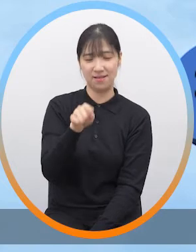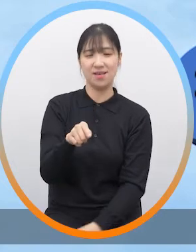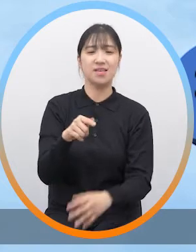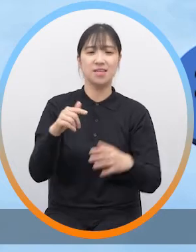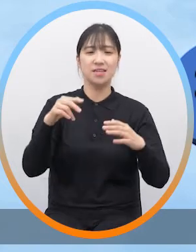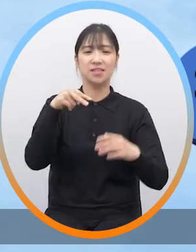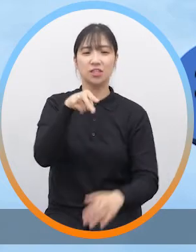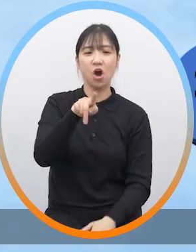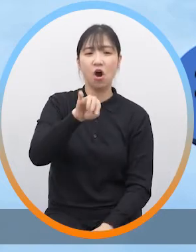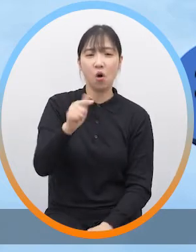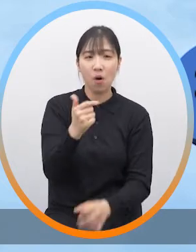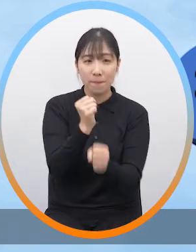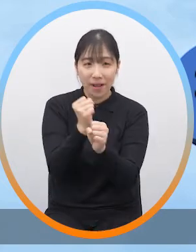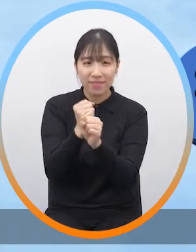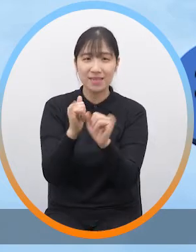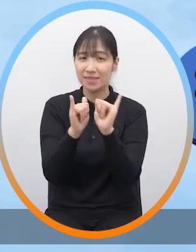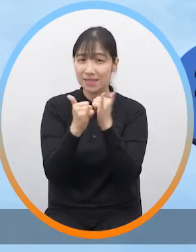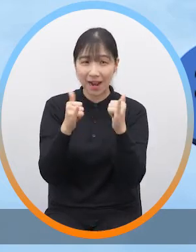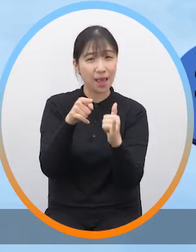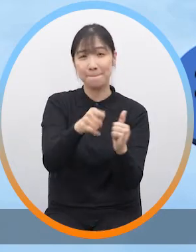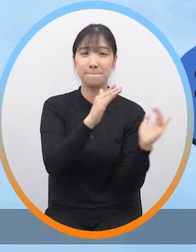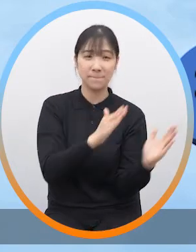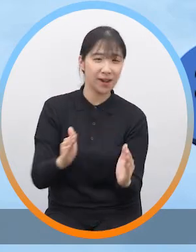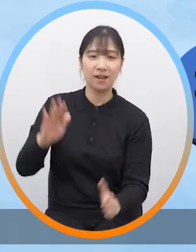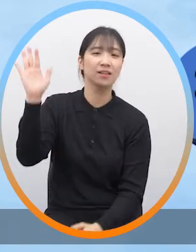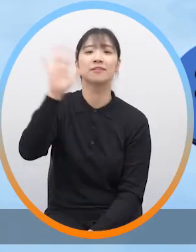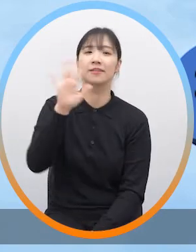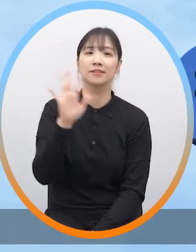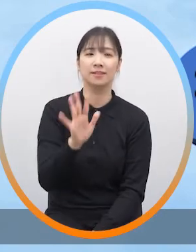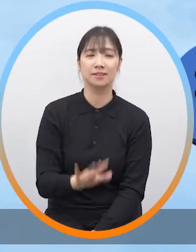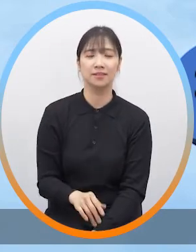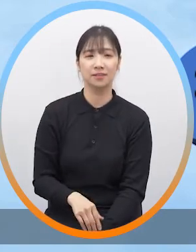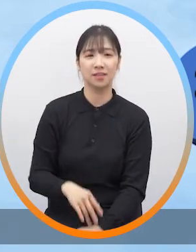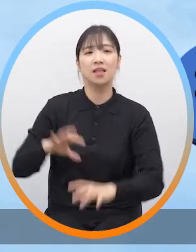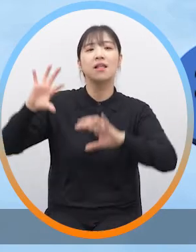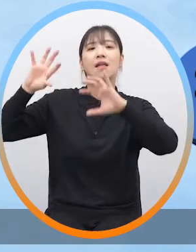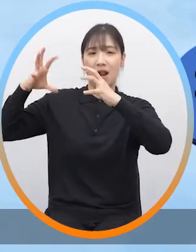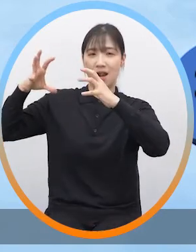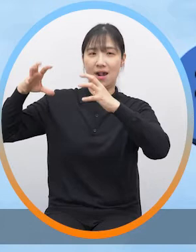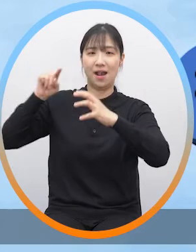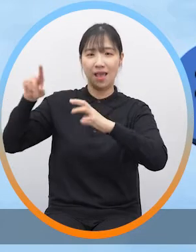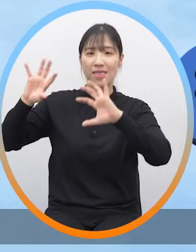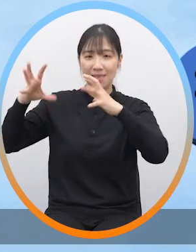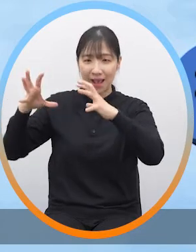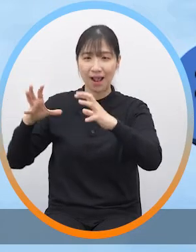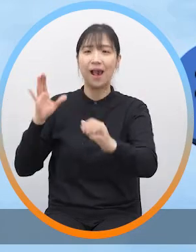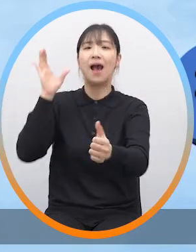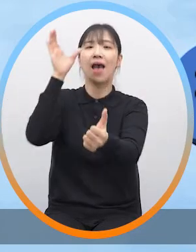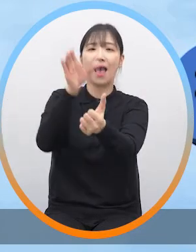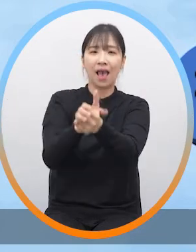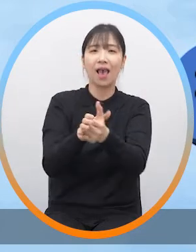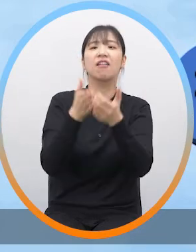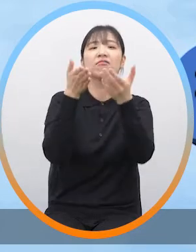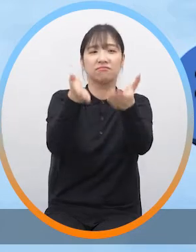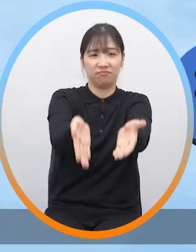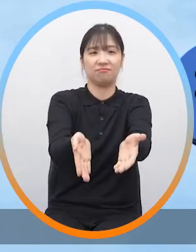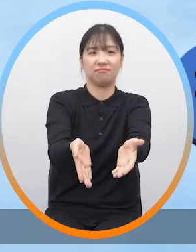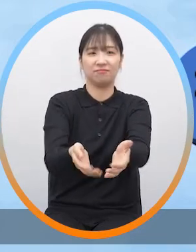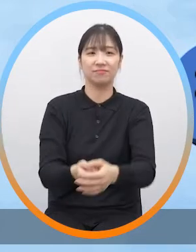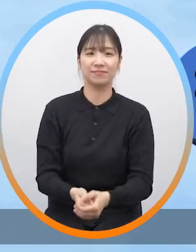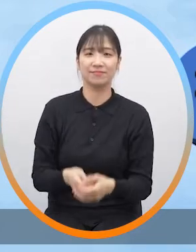서원을 만든 사람들이 이 편액을 마련한 것이 아니고 국가에서, 즉 국왕이 하사했다는